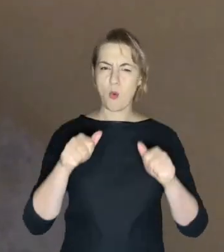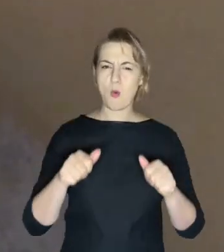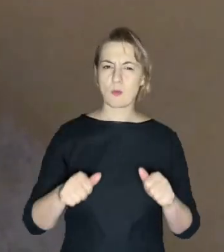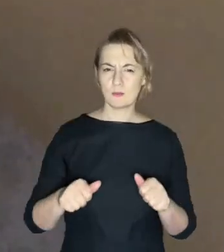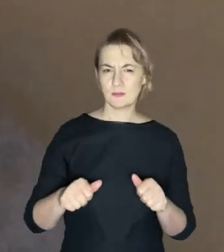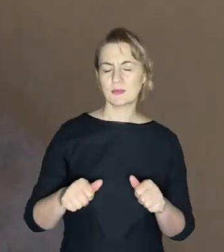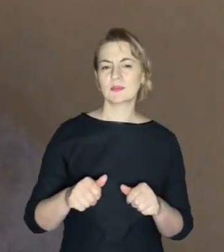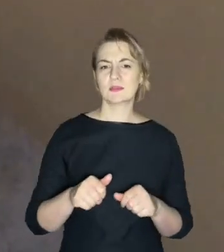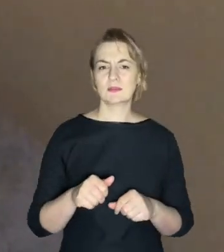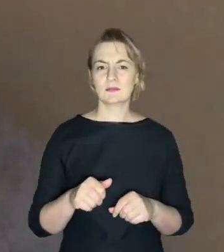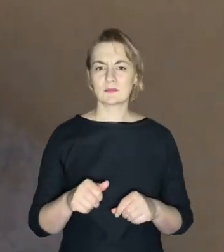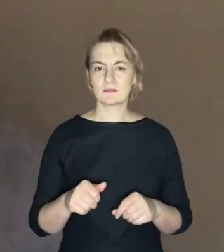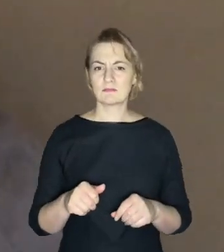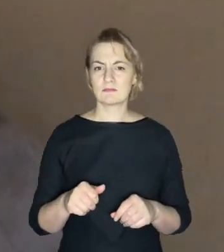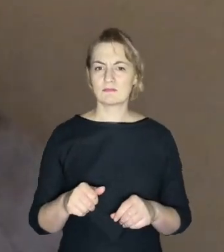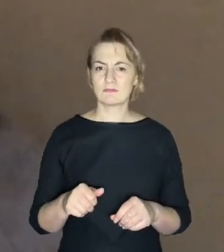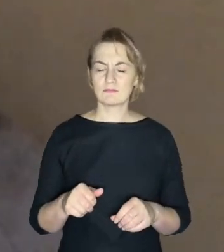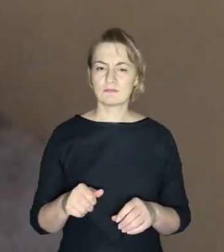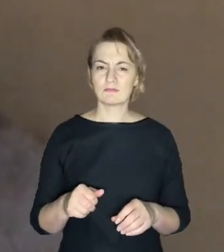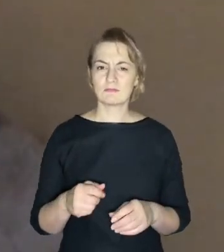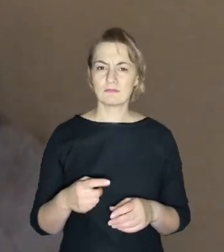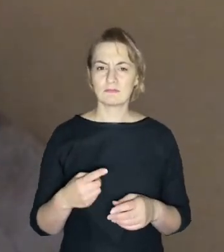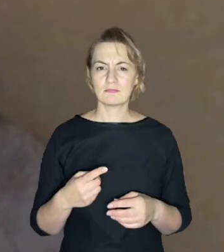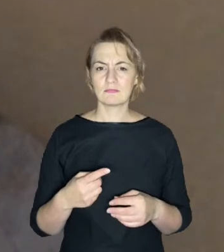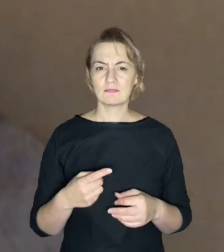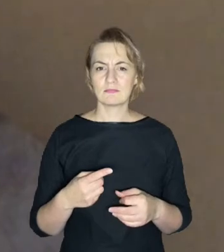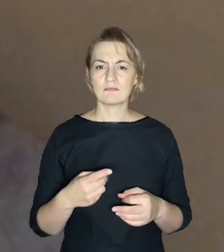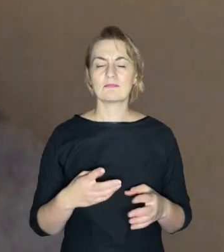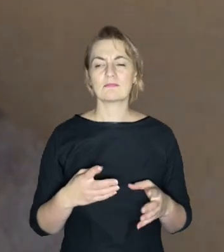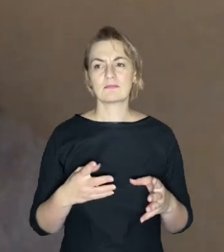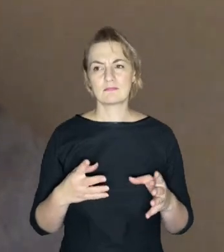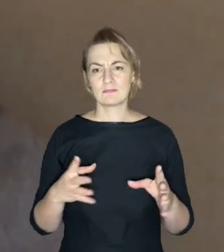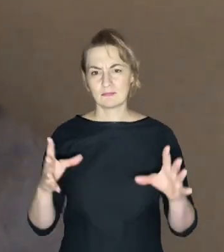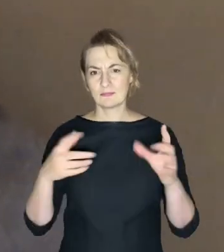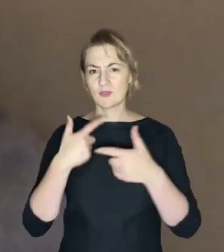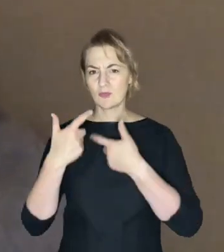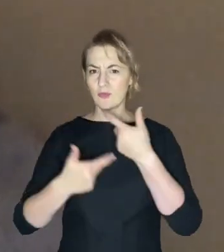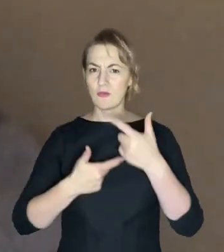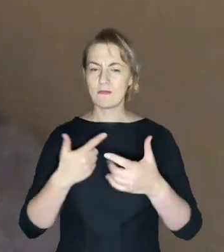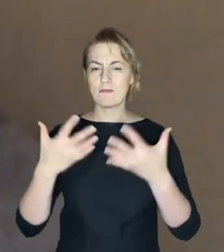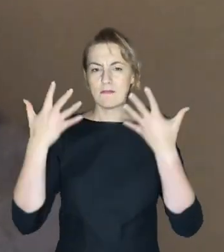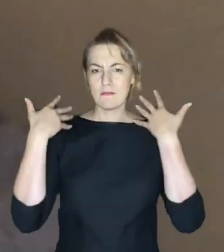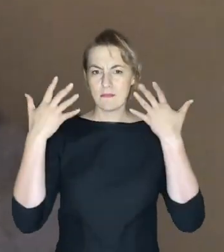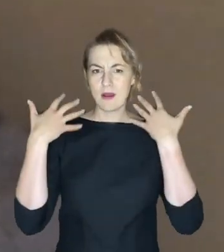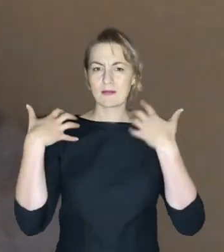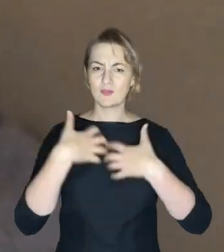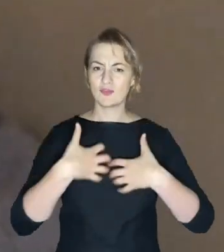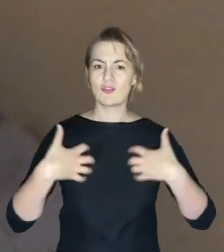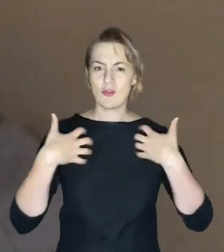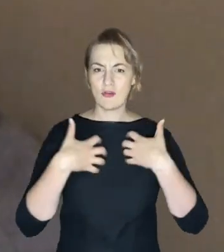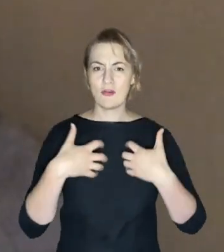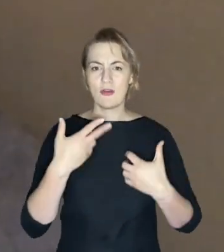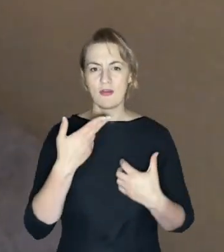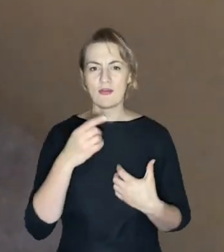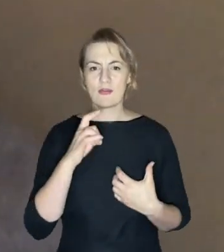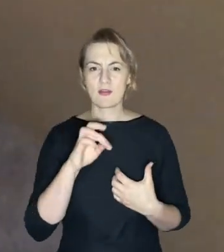czci twórców takiego wspaniałego parku przyrody w Tanzanii, Ngorongoro.